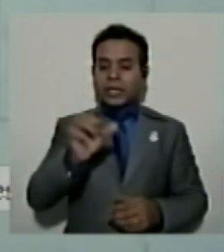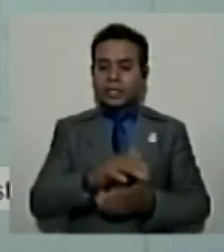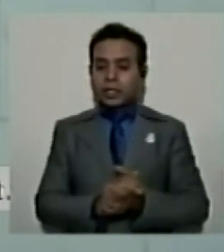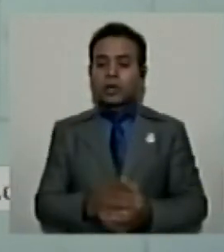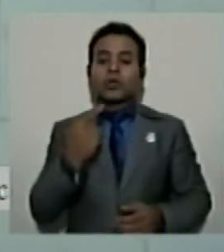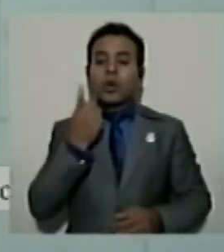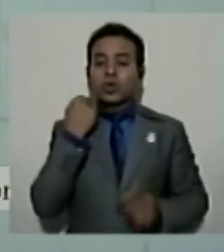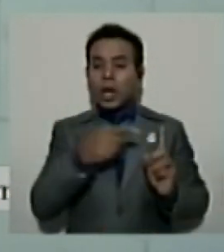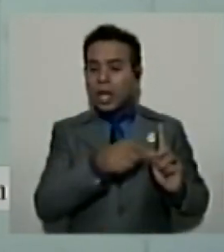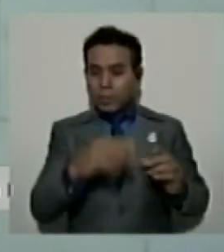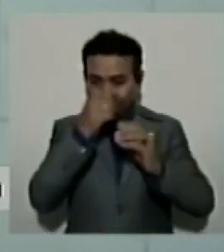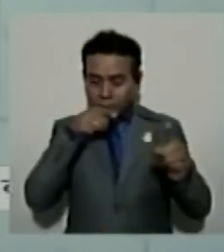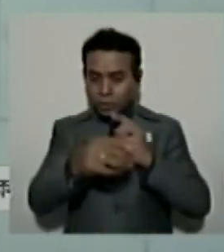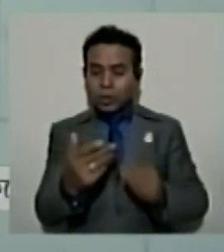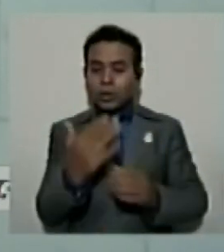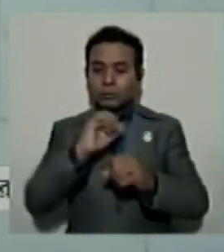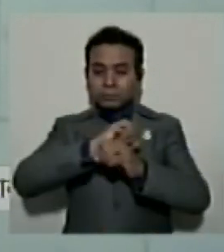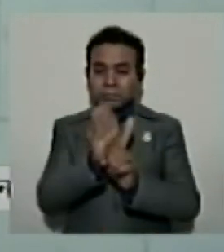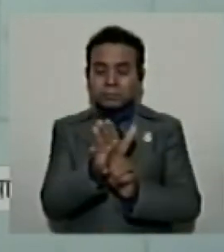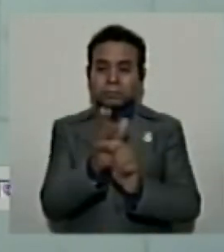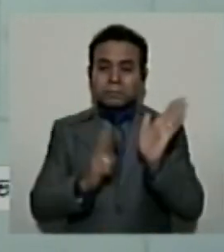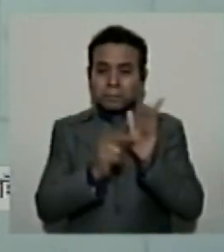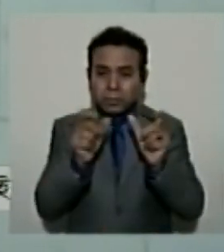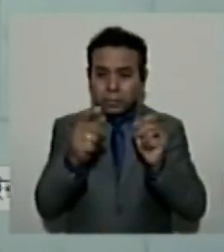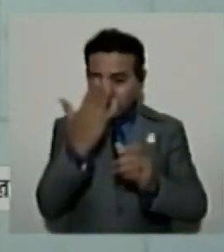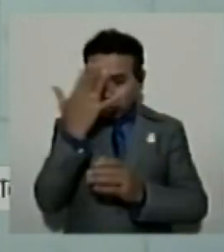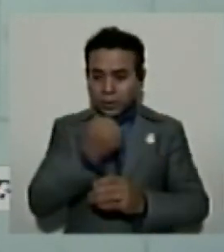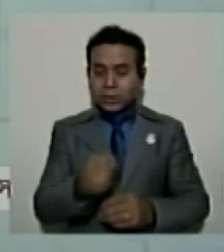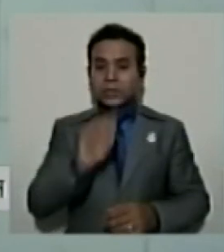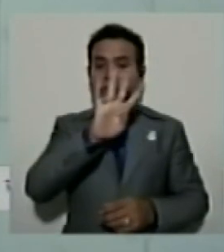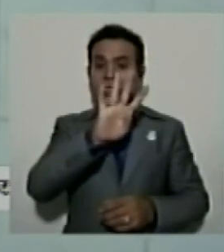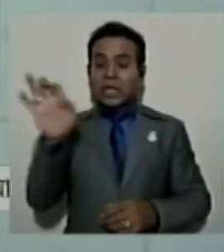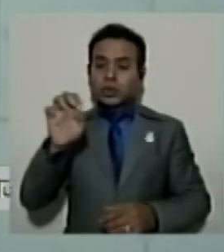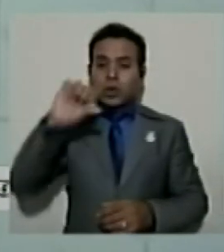492 জন এবং এ পর্যন্ত শনাক্তকৃত ব্যক্তি